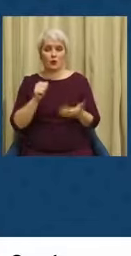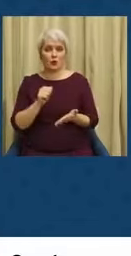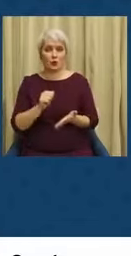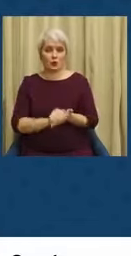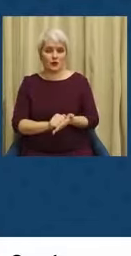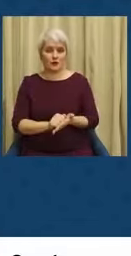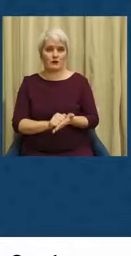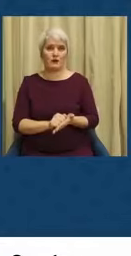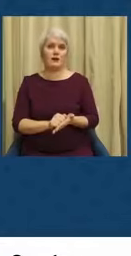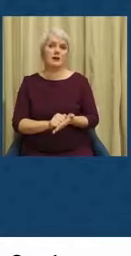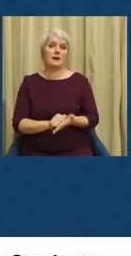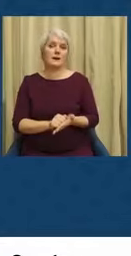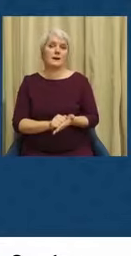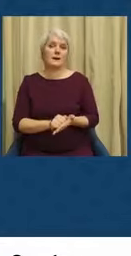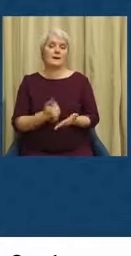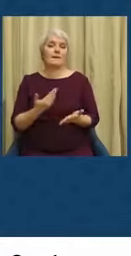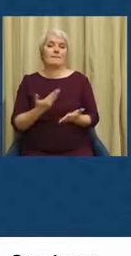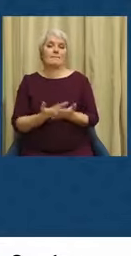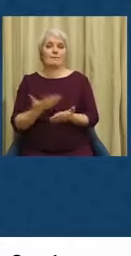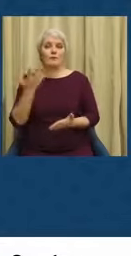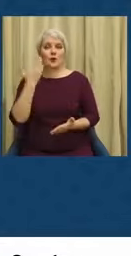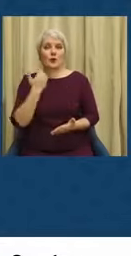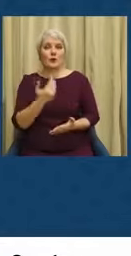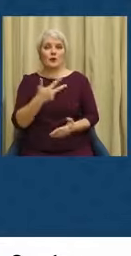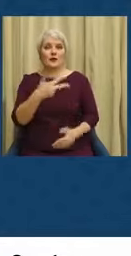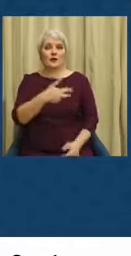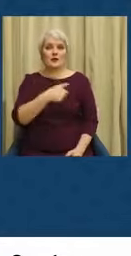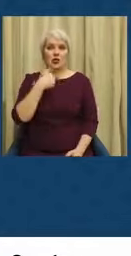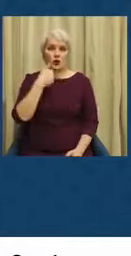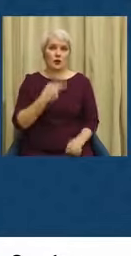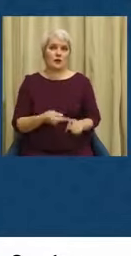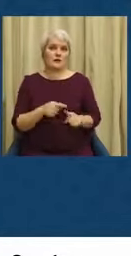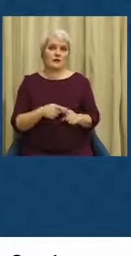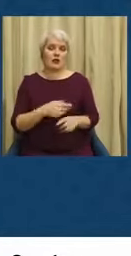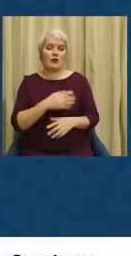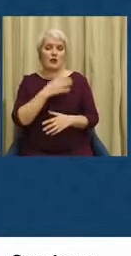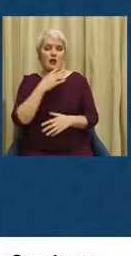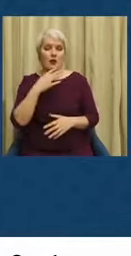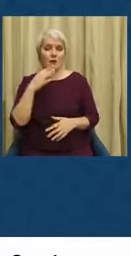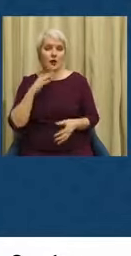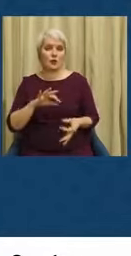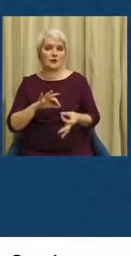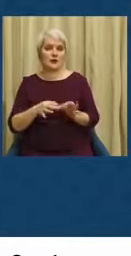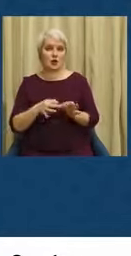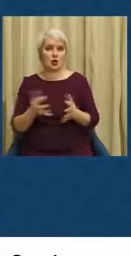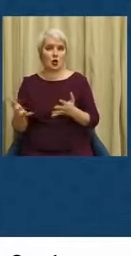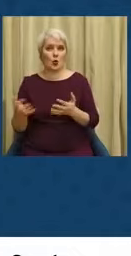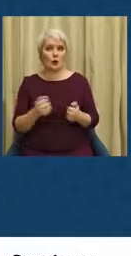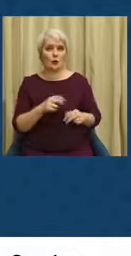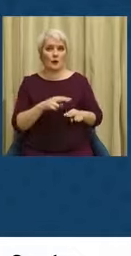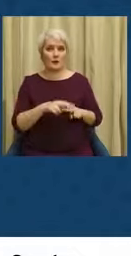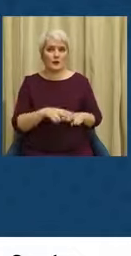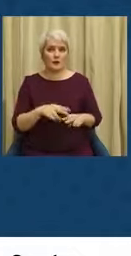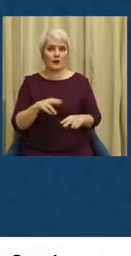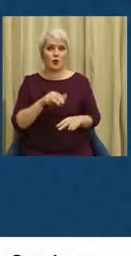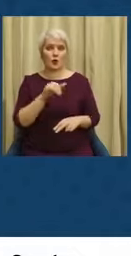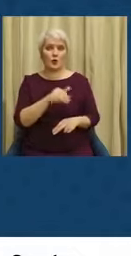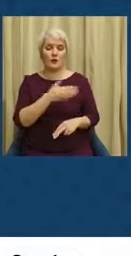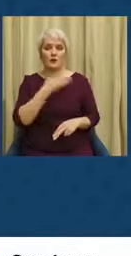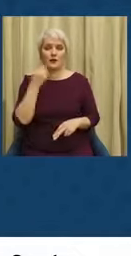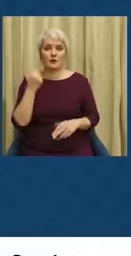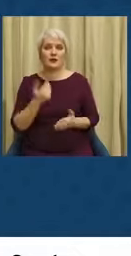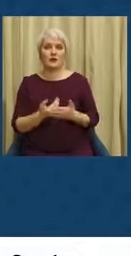документів. І, наприклад, коли тобі 30 років, це набагато складніше отримати паспорт, якщо в тебе немає,